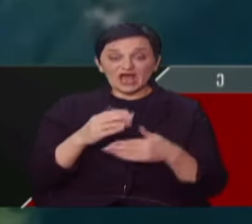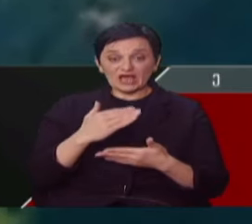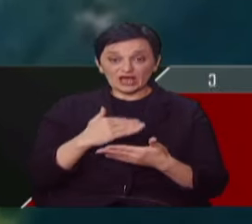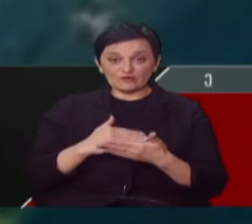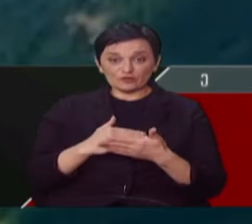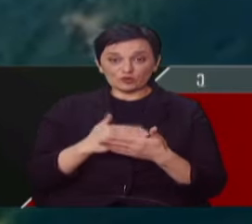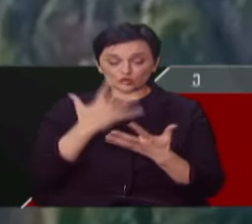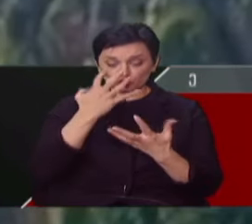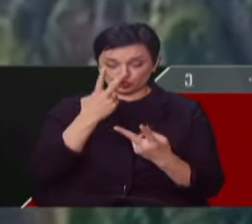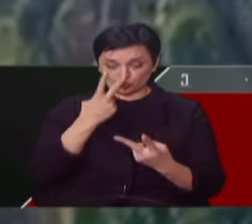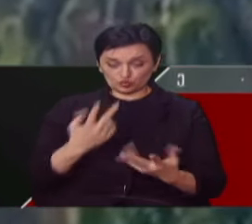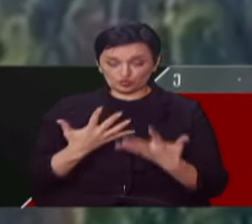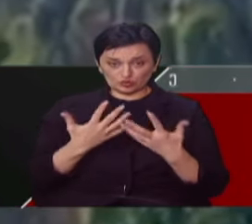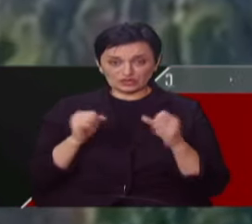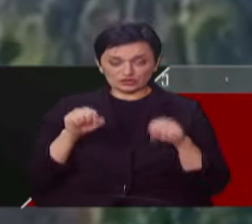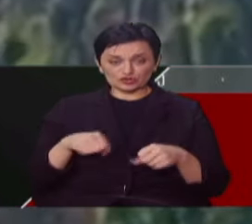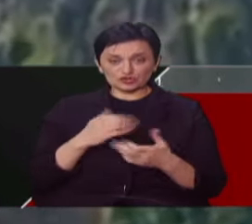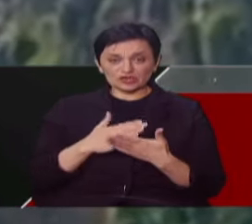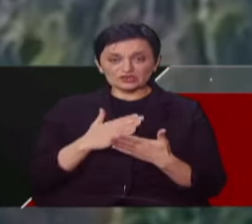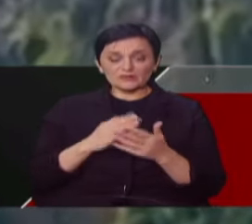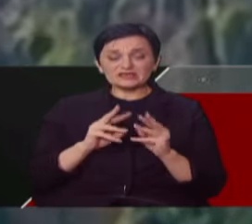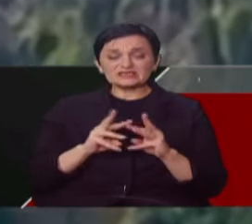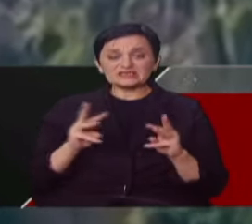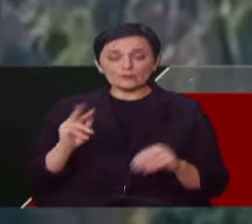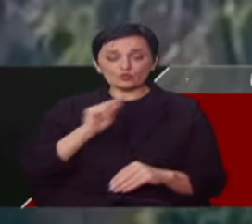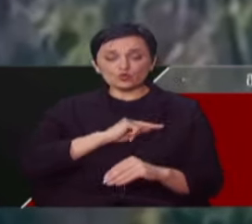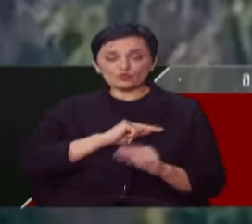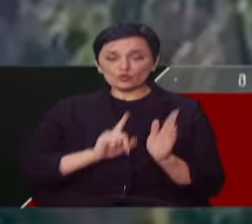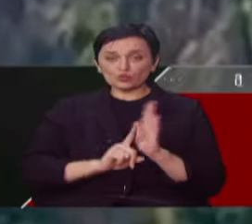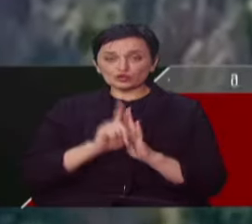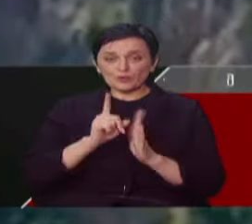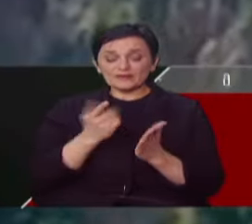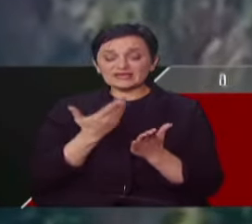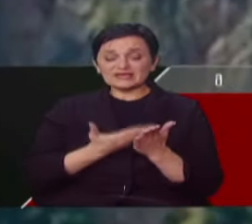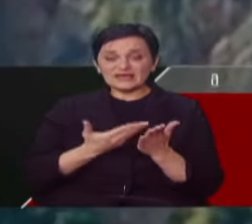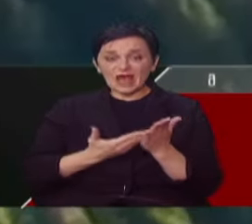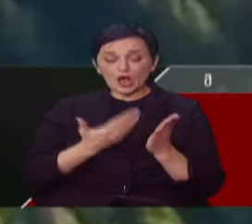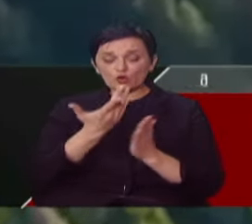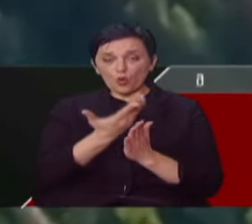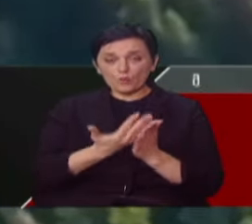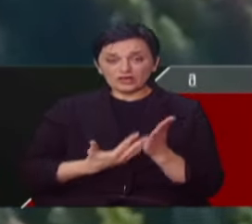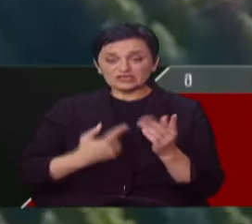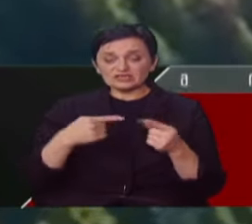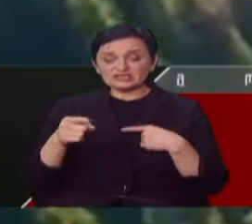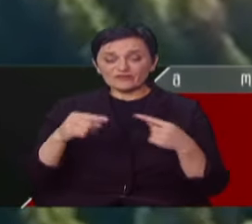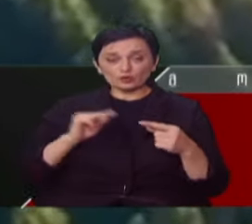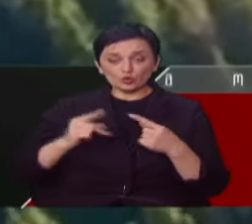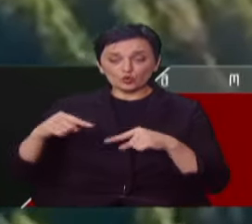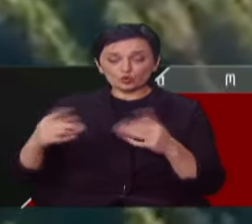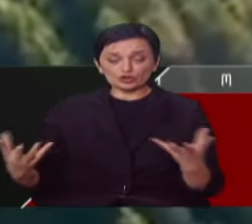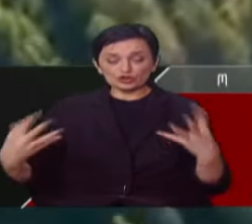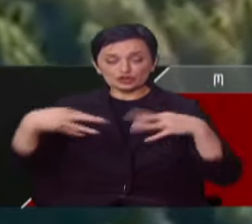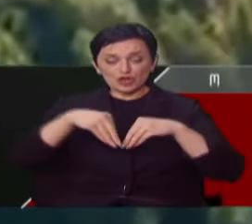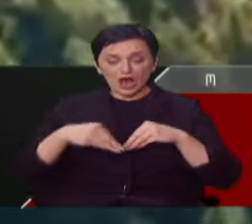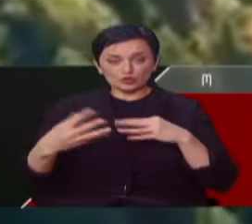ფართო სურათის დანახვა გახდა შესაძლებელი, სამინისტრომ მუშაობა დაიწყო იმ რეკომენდაციებზე, რომელიც სხვადასხვა უწყების ჩართულობით